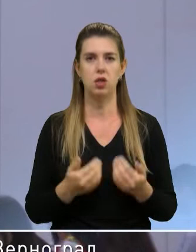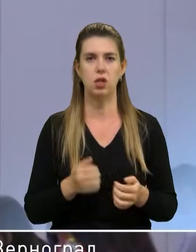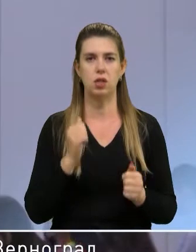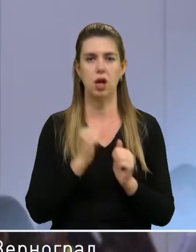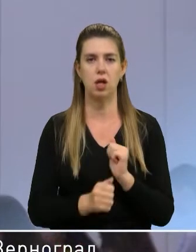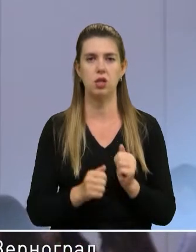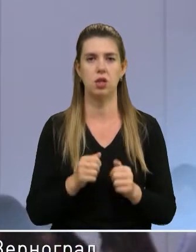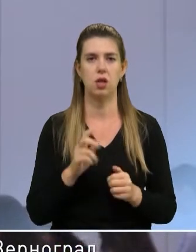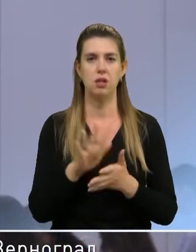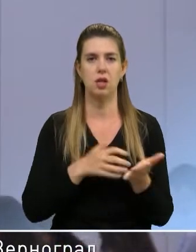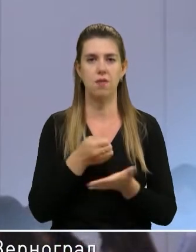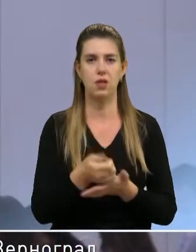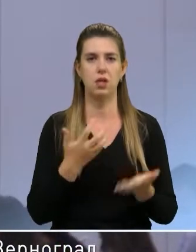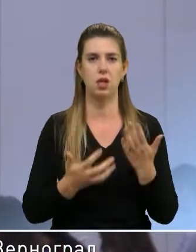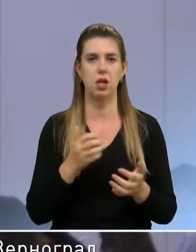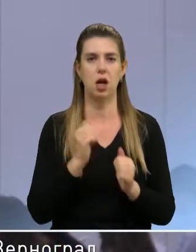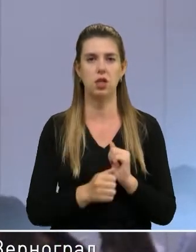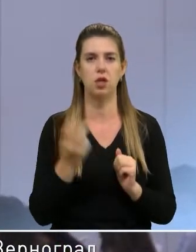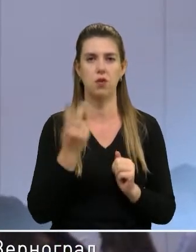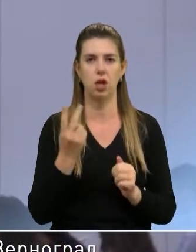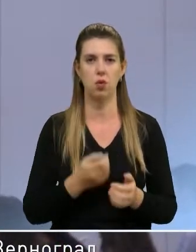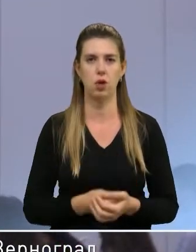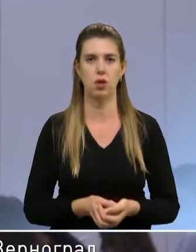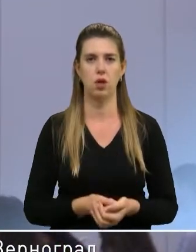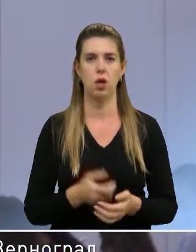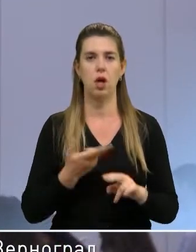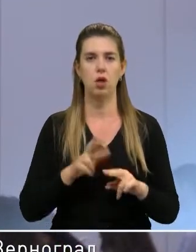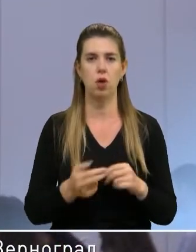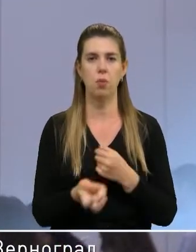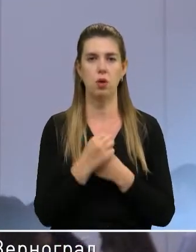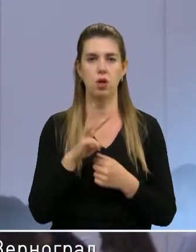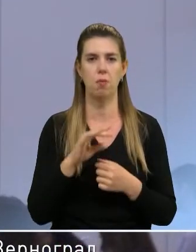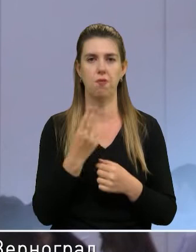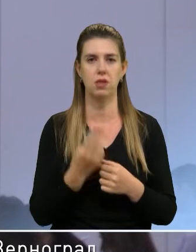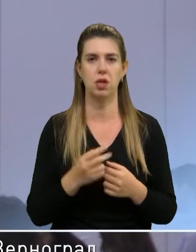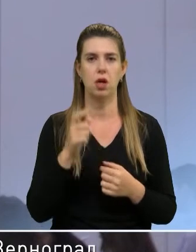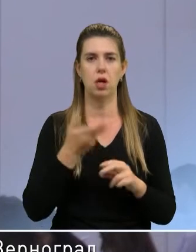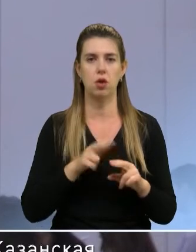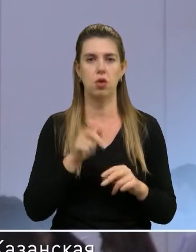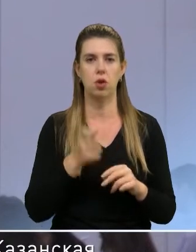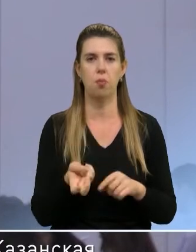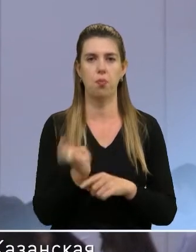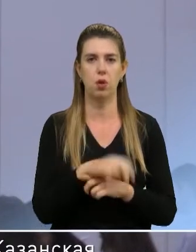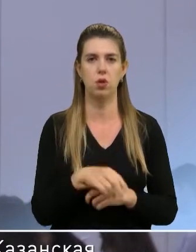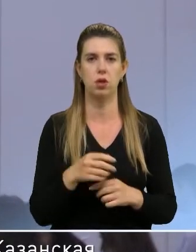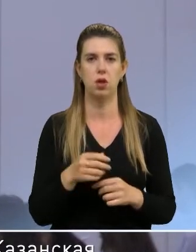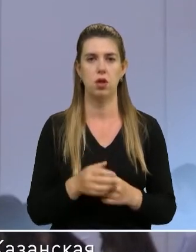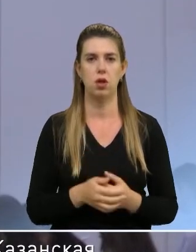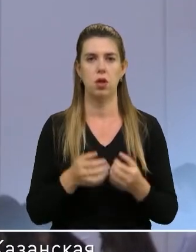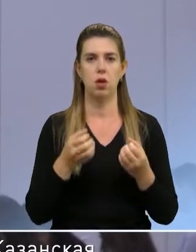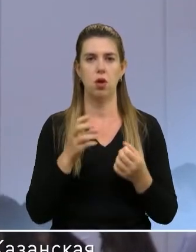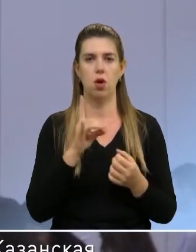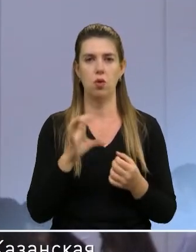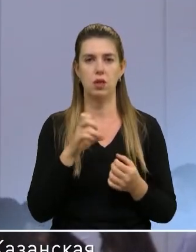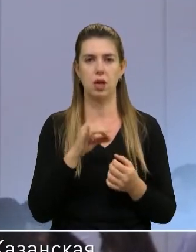каждый третий заявитель, а то и каждый второй, который приходит в офис МФЦ, это человек, который приходит за услугами Росреестра.